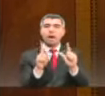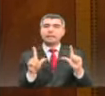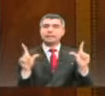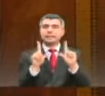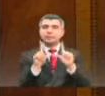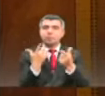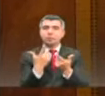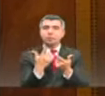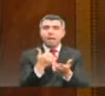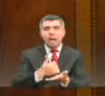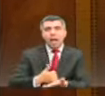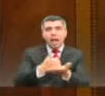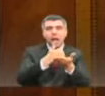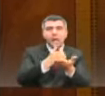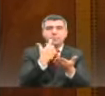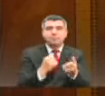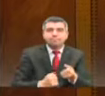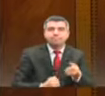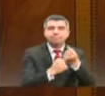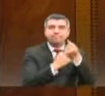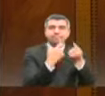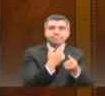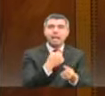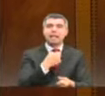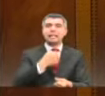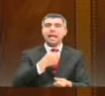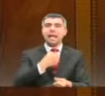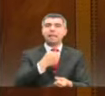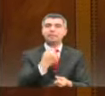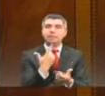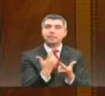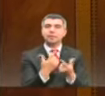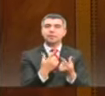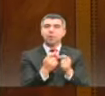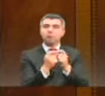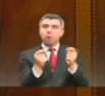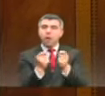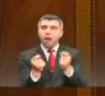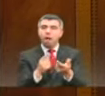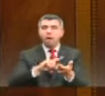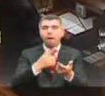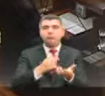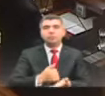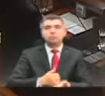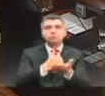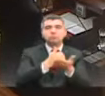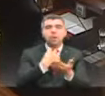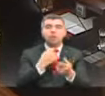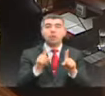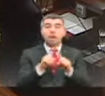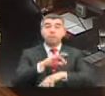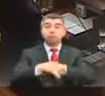ودعم الصحافة وتفعيل النظام الأساسي للصحفيين المهنيين والقانون المتعلق بالمجلس الوطني